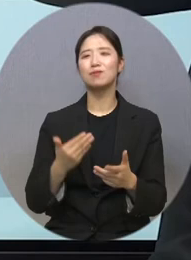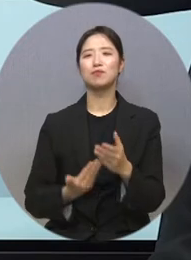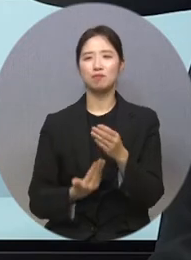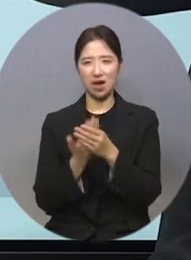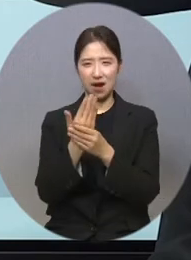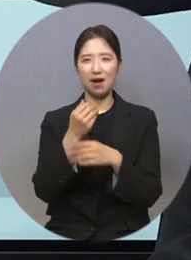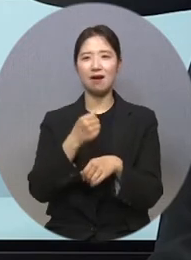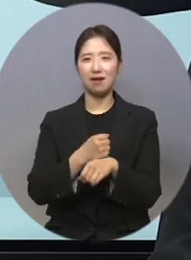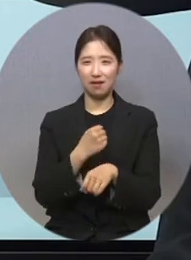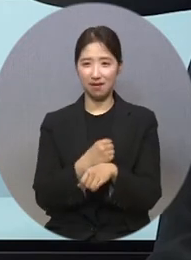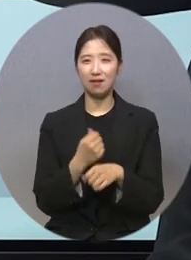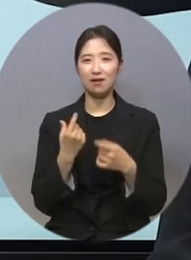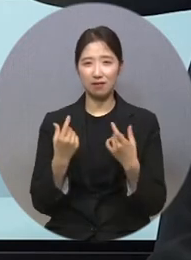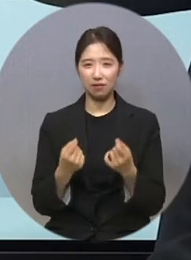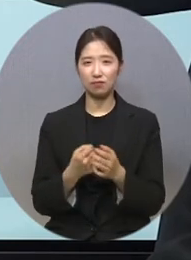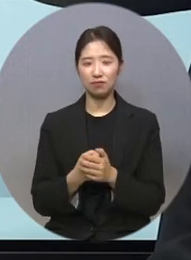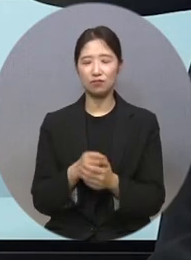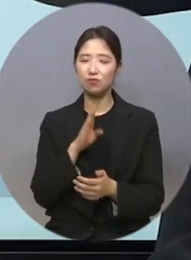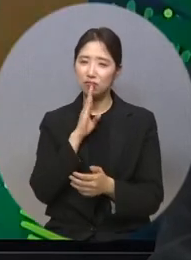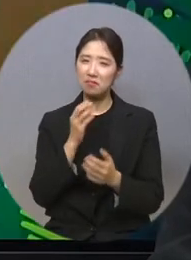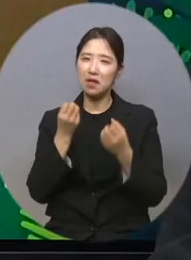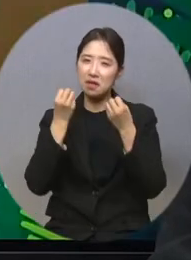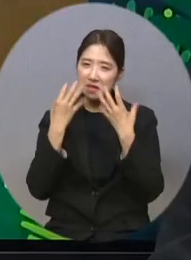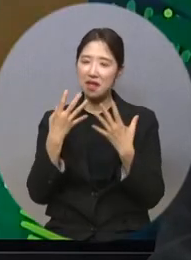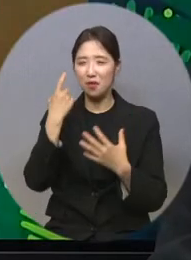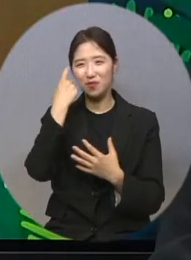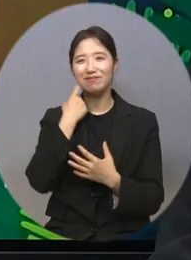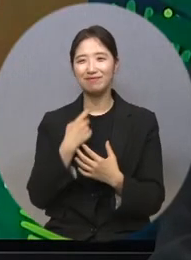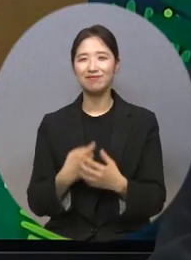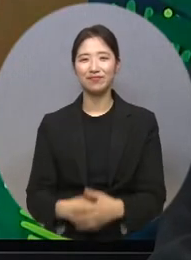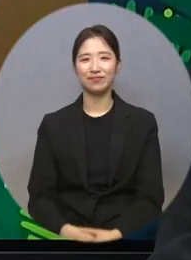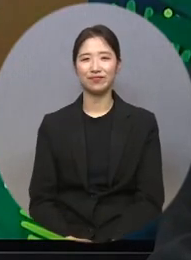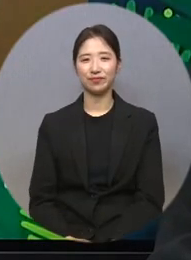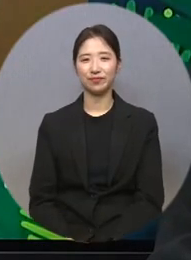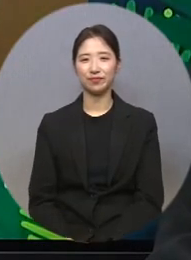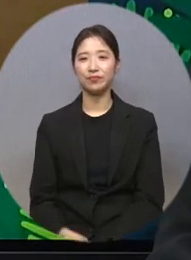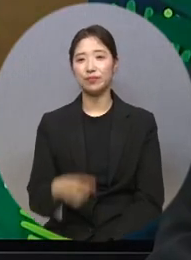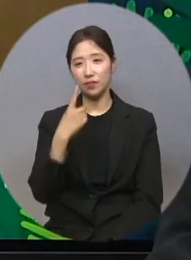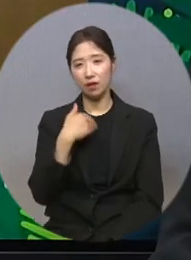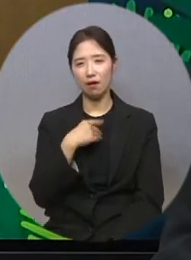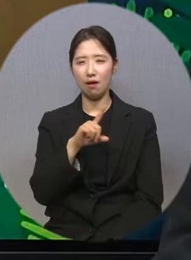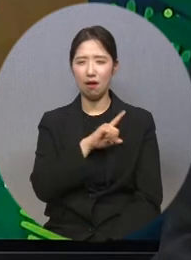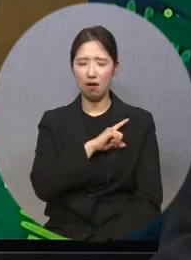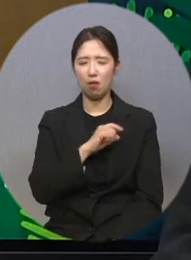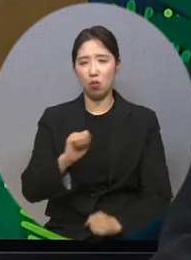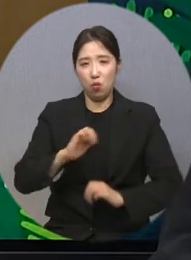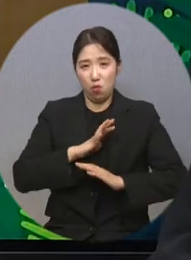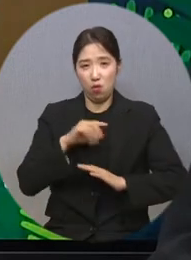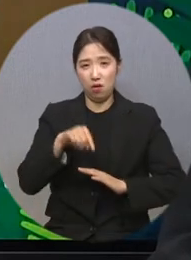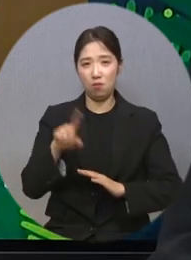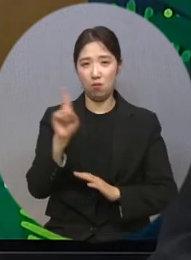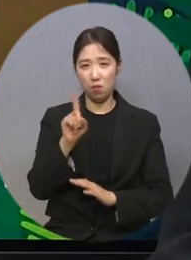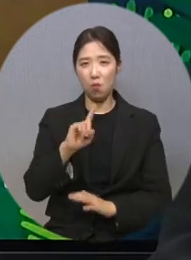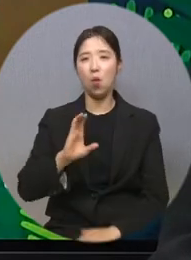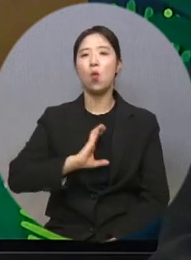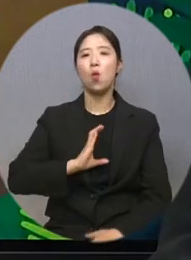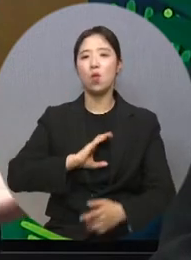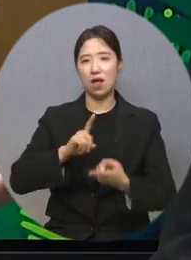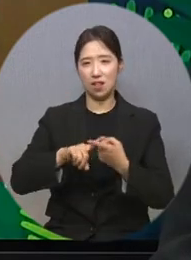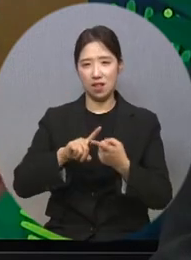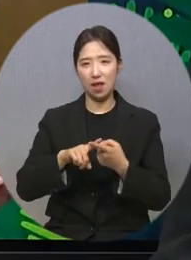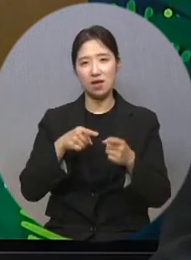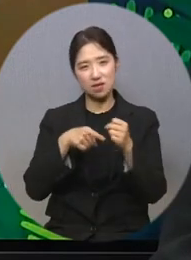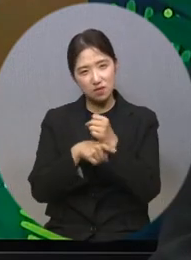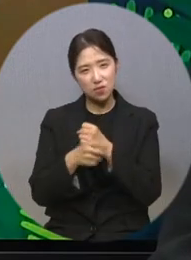가지가 굉장히 뭔가 새롭고 그런 느낌이 들어요. 그래서 제일 저는 놀라웠던 게 이 코다에 대한 정의라든가